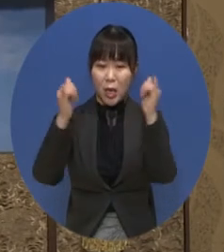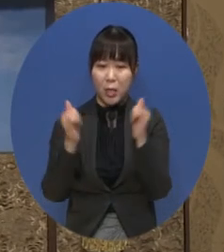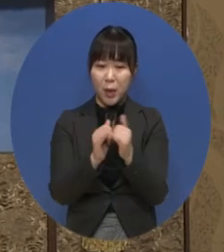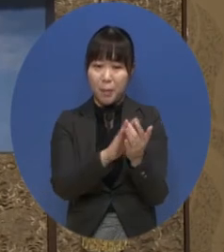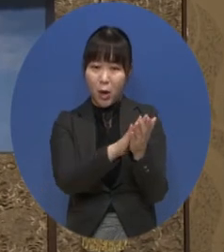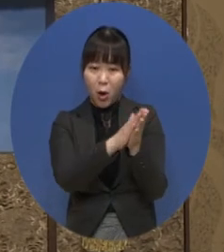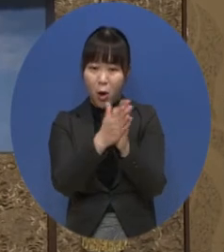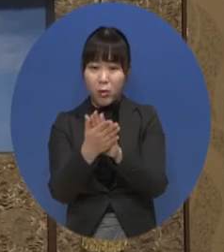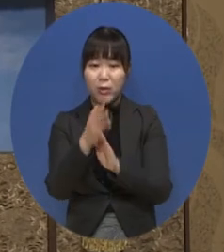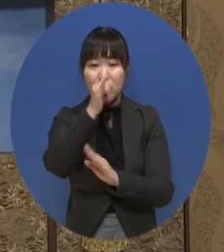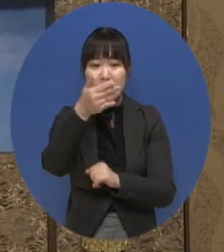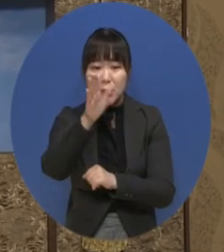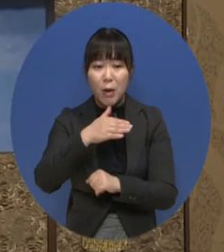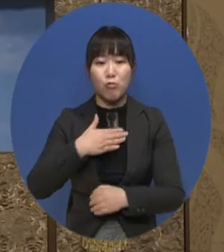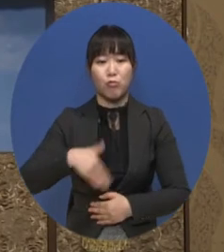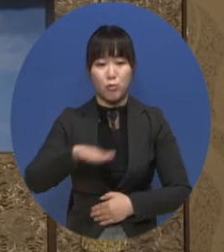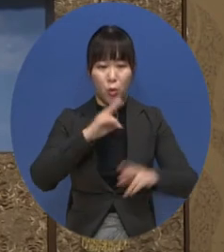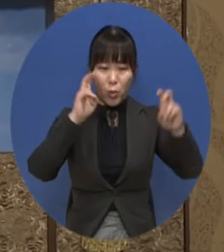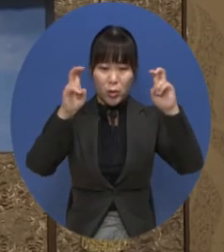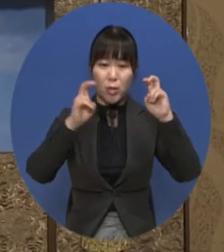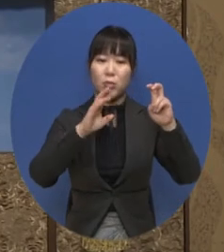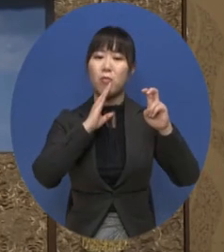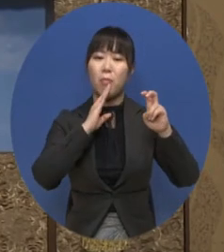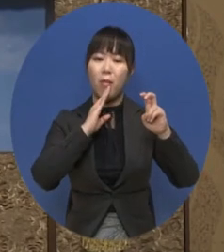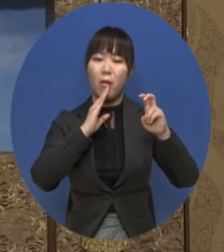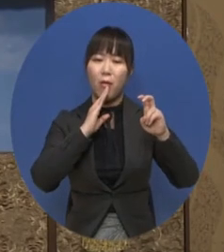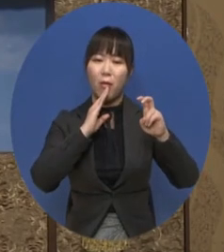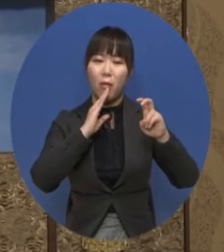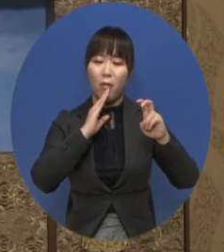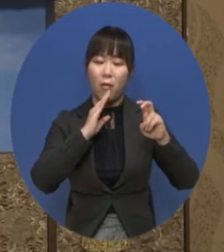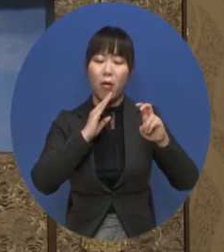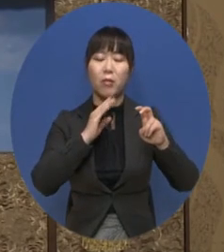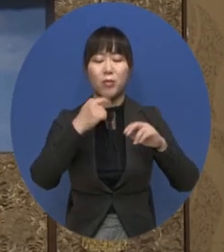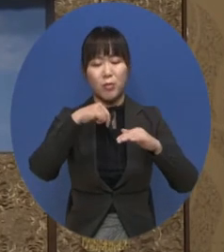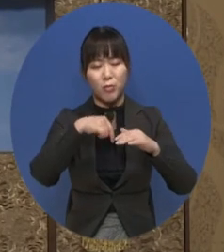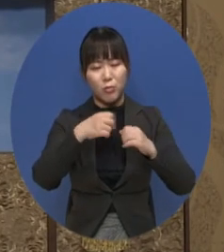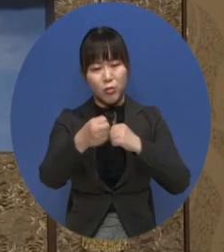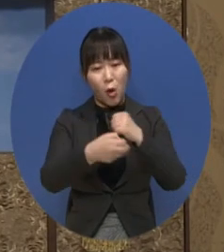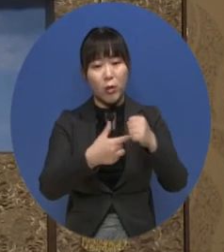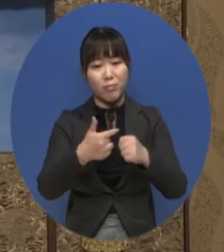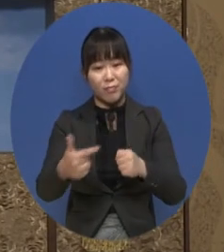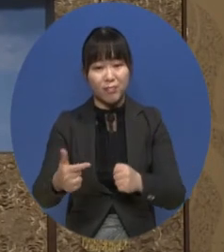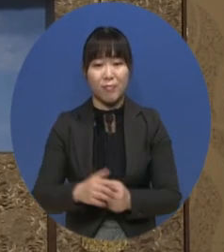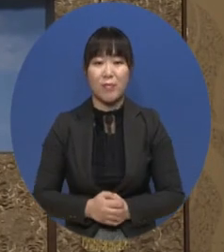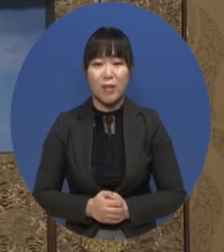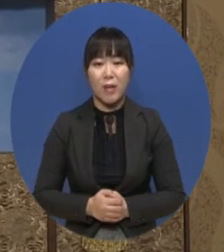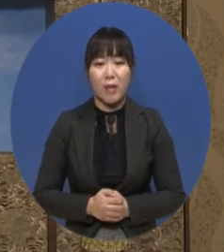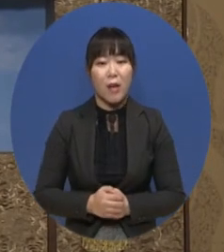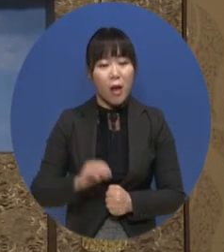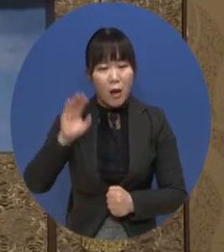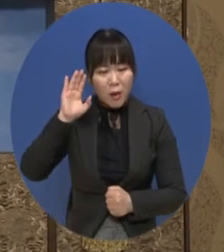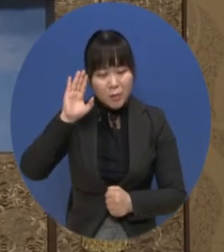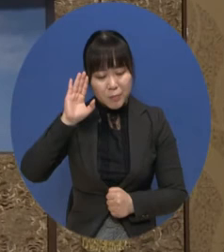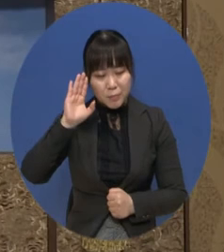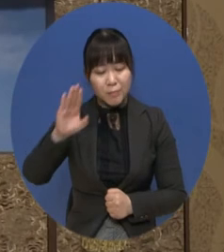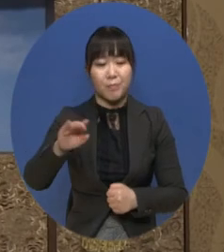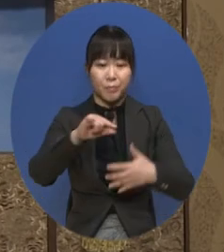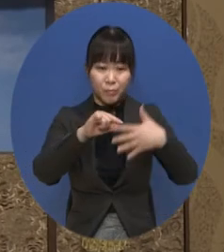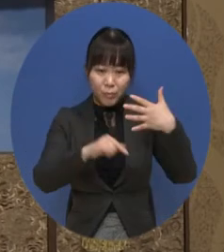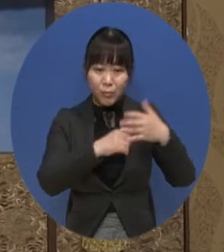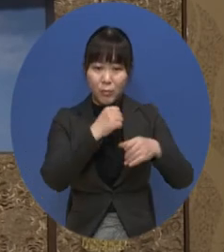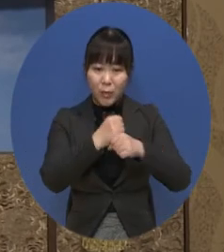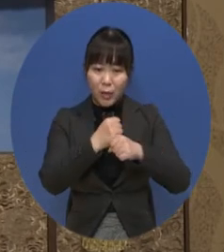변화를 일으키겠지만 그게 네. 저희 회사에도 굉장히 깊게 와닿았다고 말씀드렸잖아요. 네. 그래서 앞으로는 이